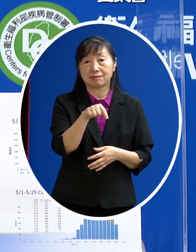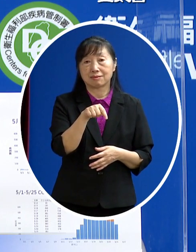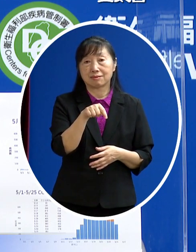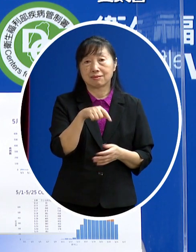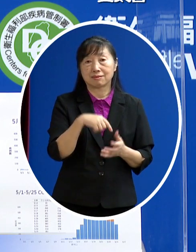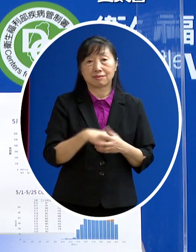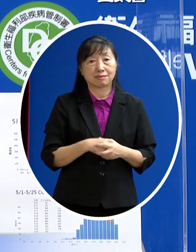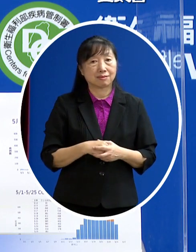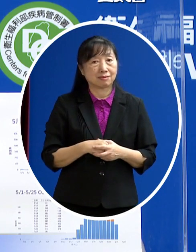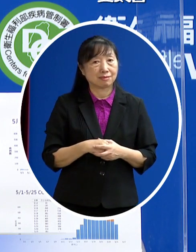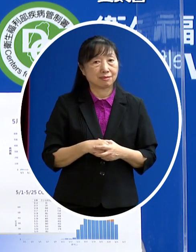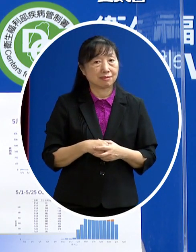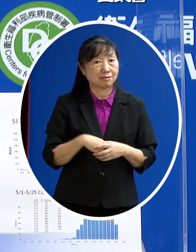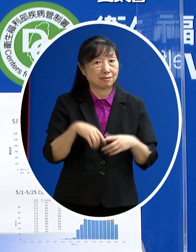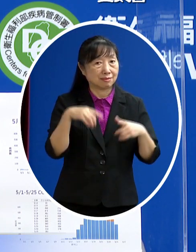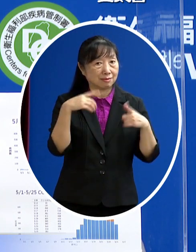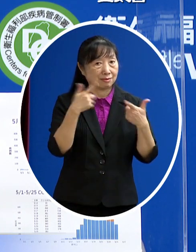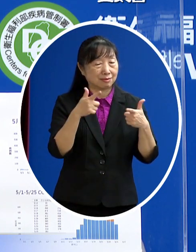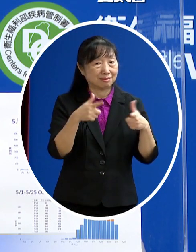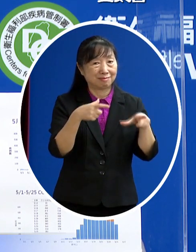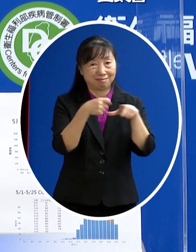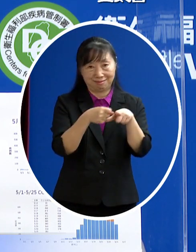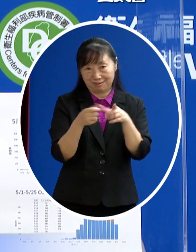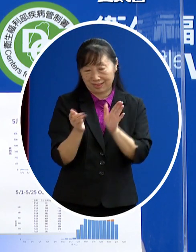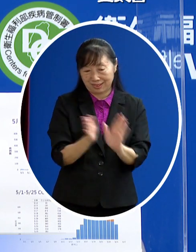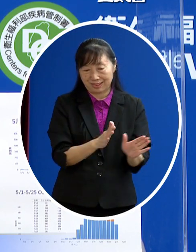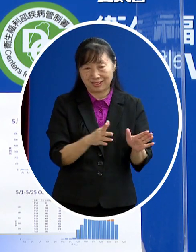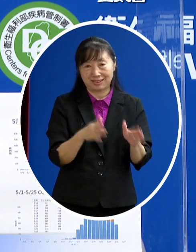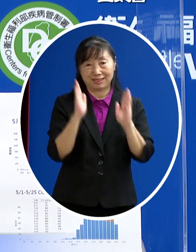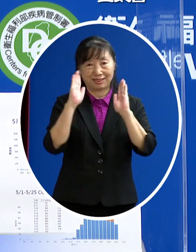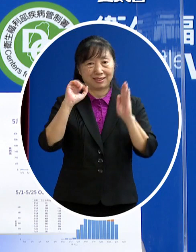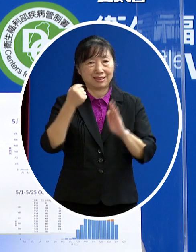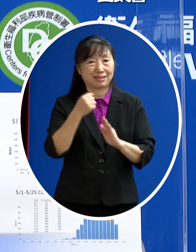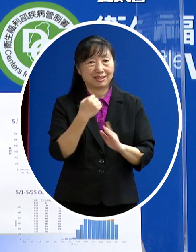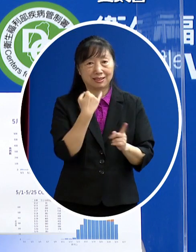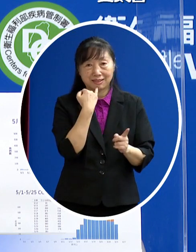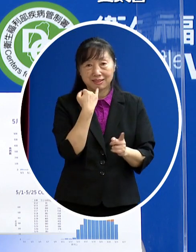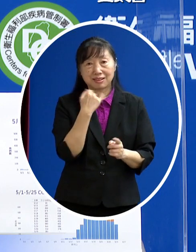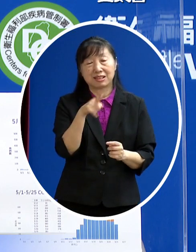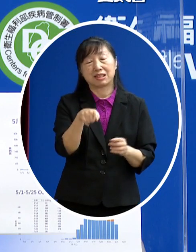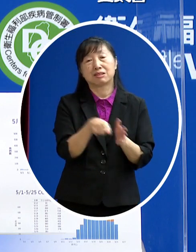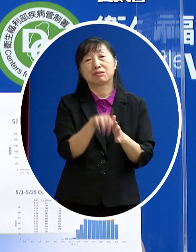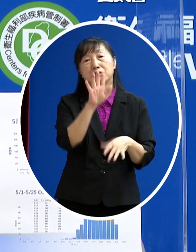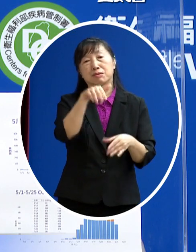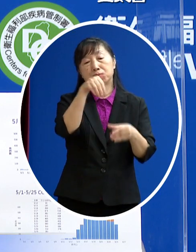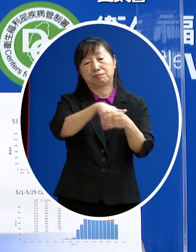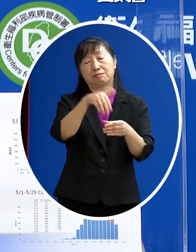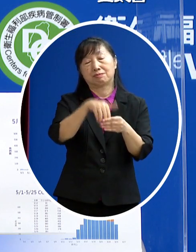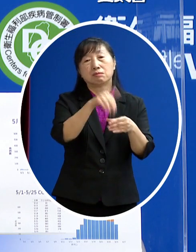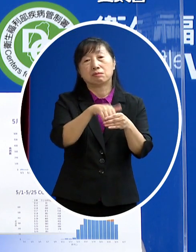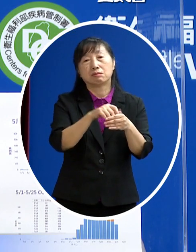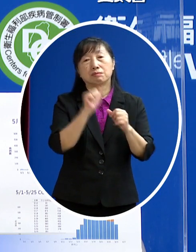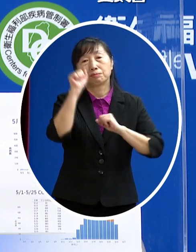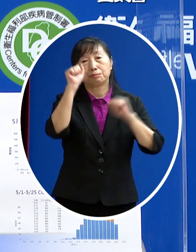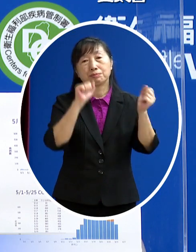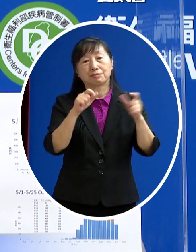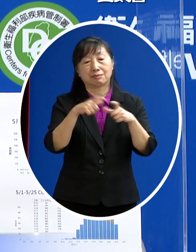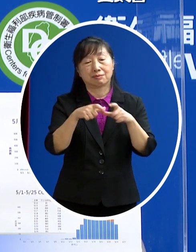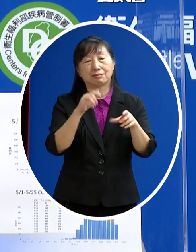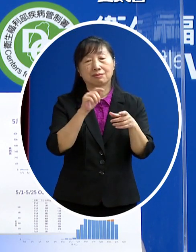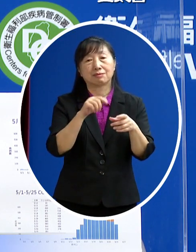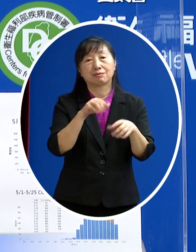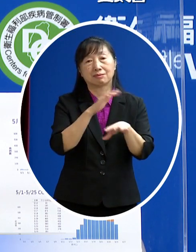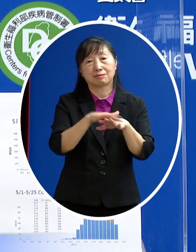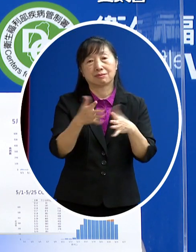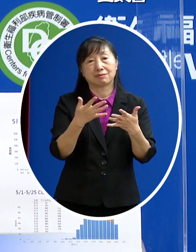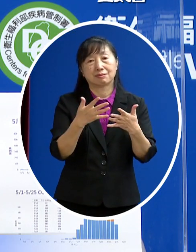是公理正义就能够行了哈，这里面还有选举票数的问题了哈，分配不公，那